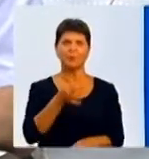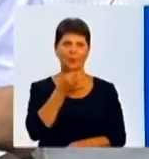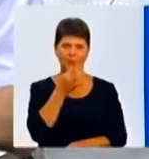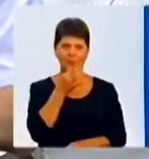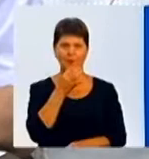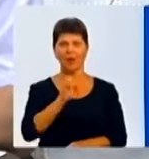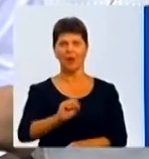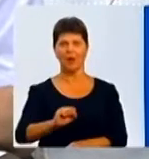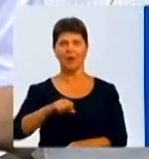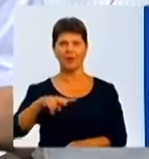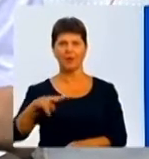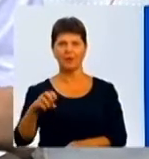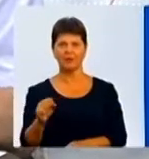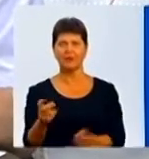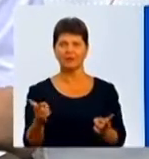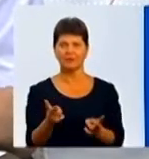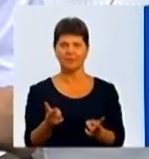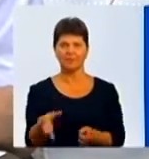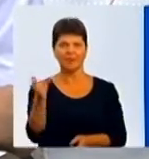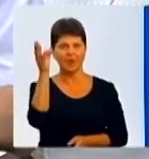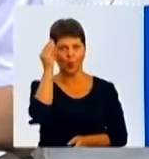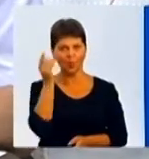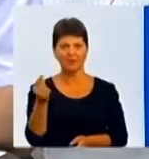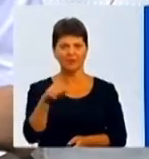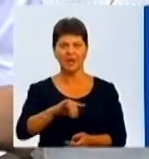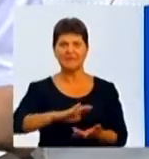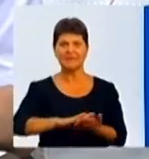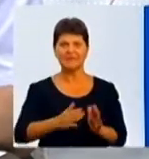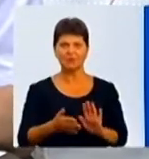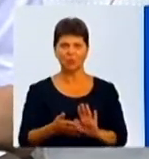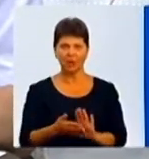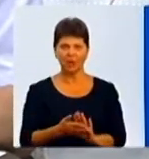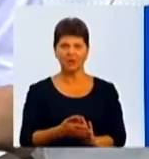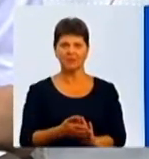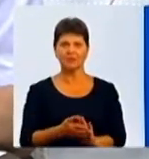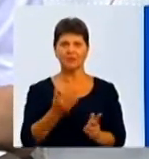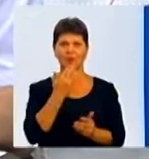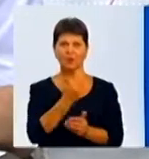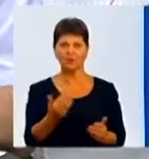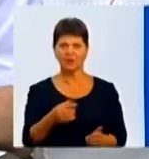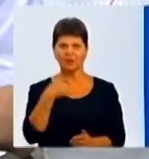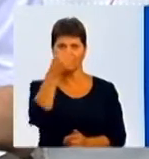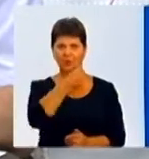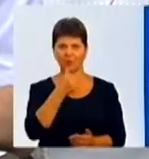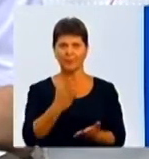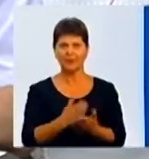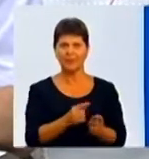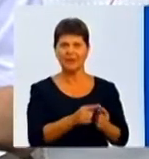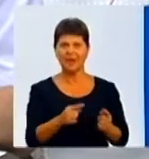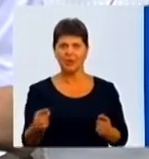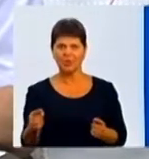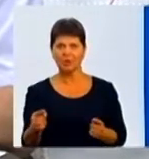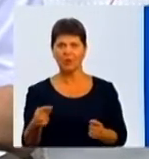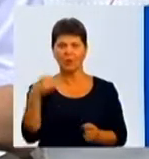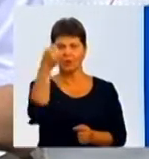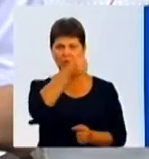Але треба враховувати те, що ситуація останніми роками, і не тільки вже на протязі багатьох років, заставляє думати